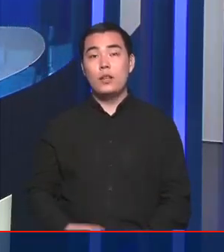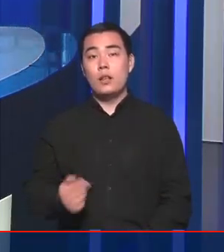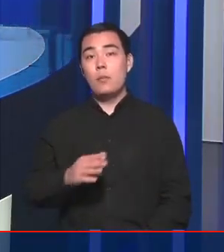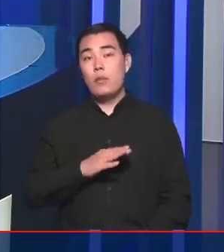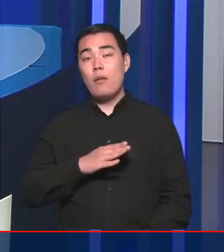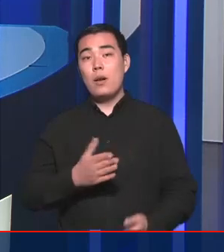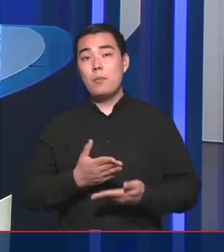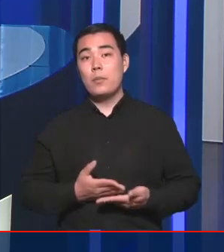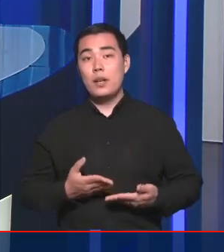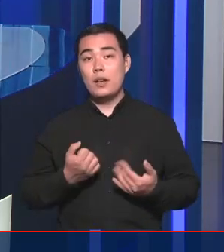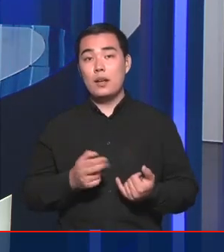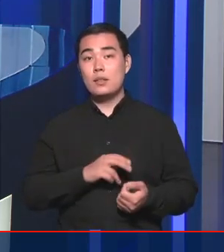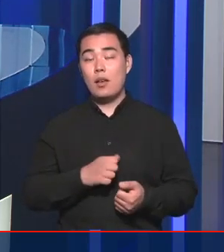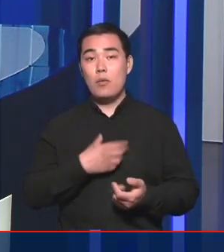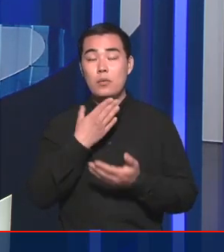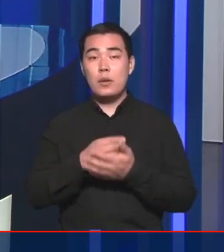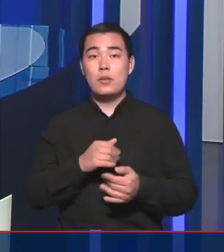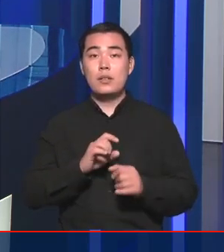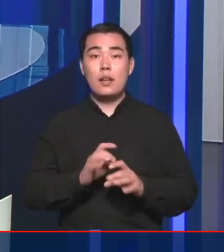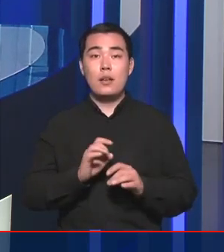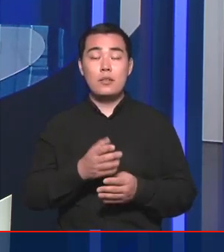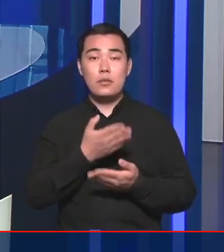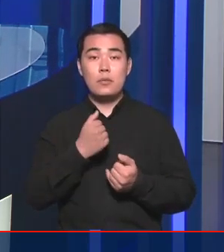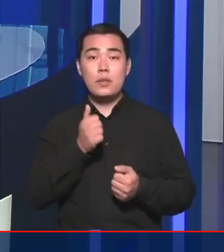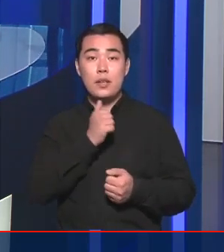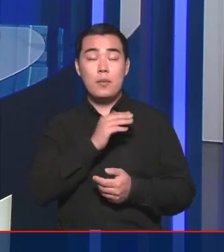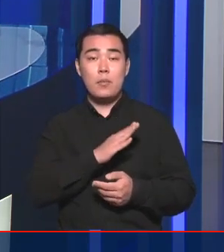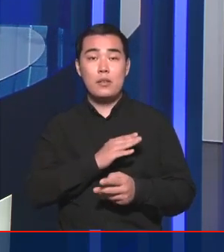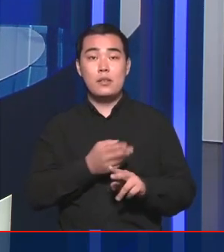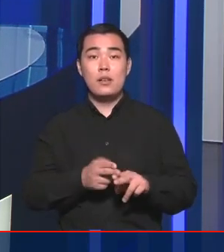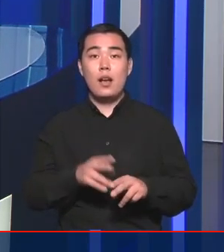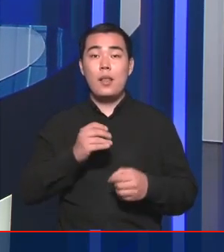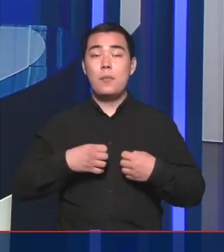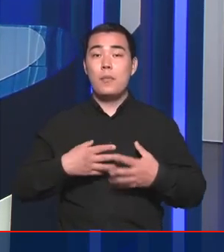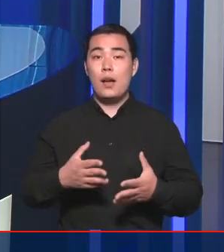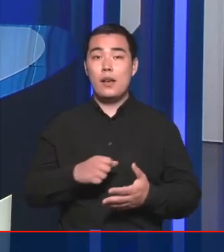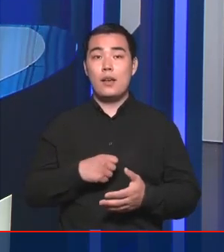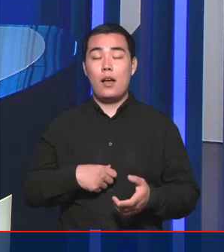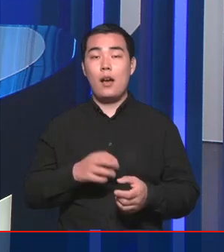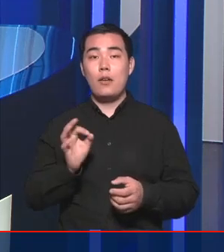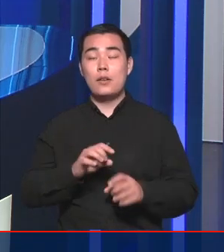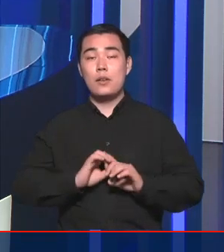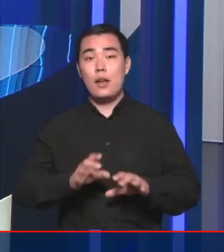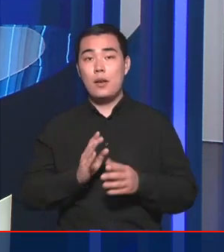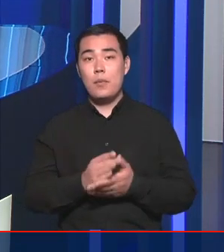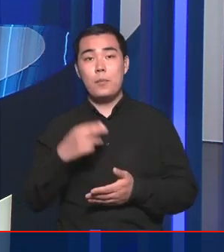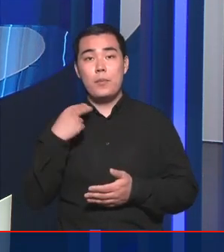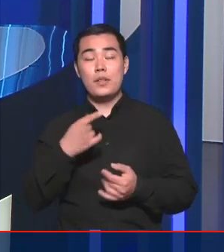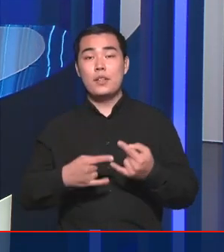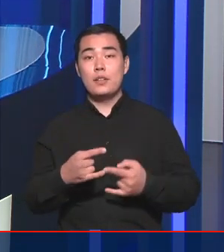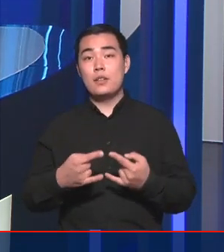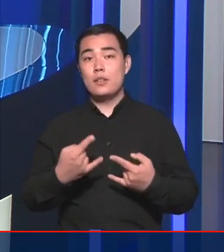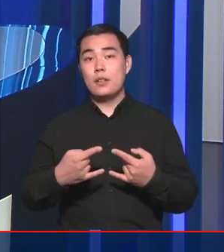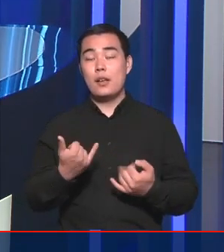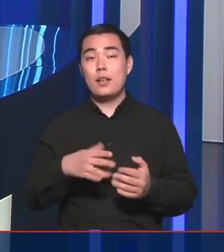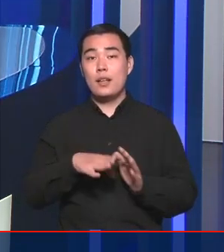Әдетте біз тілшілер өзіміз туралы айта бермейміз. Тек төл мерекеде еткен еңбегімізге есеп береміз. Президент телерадио